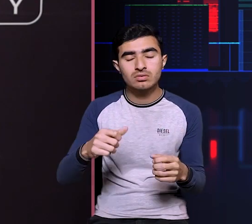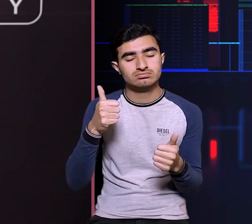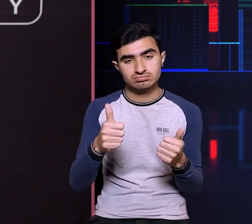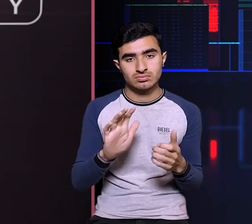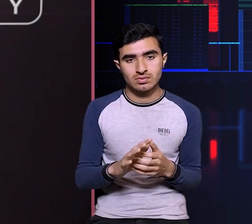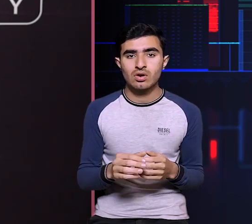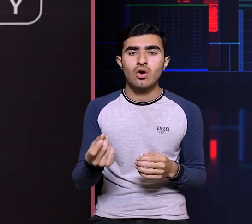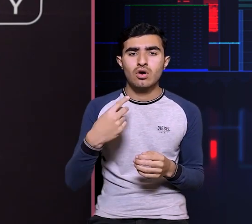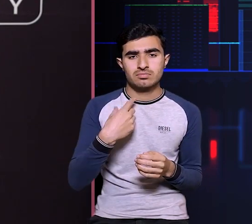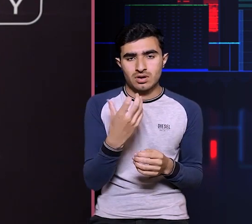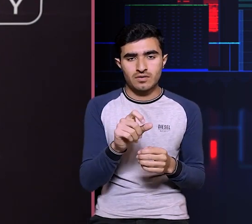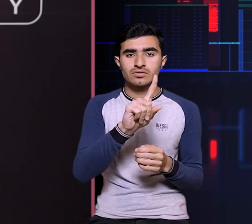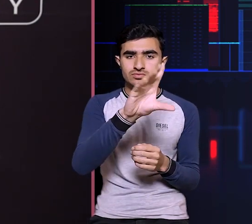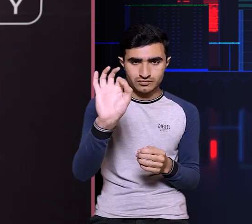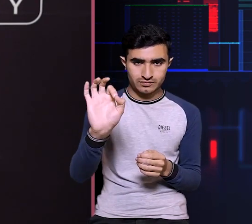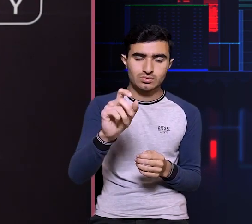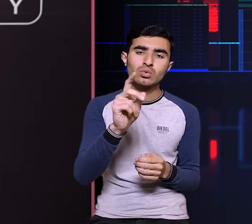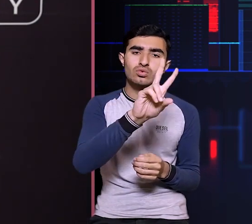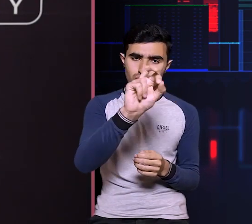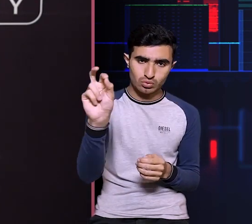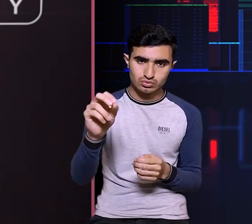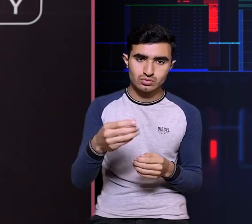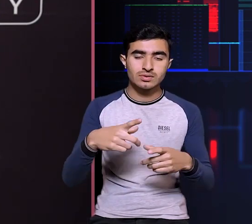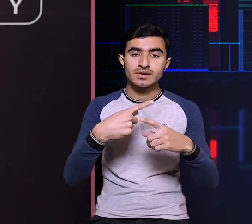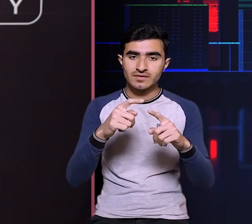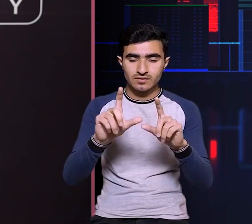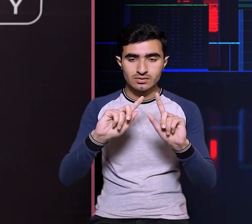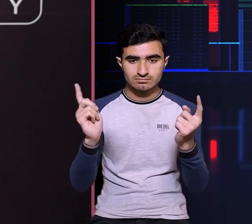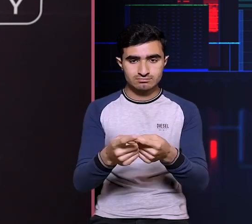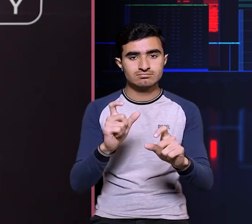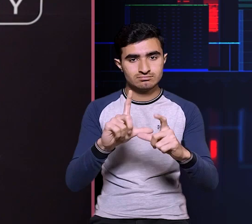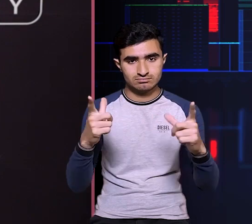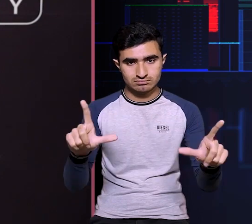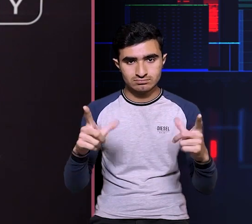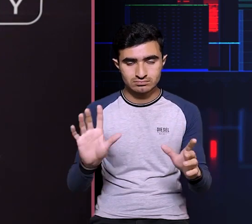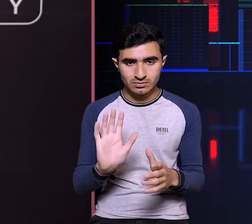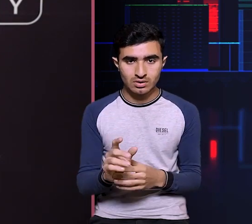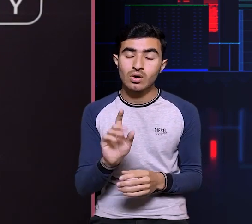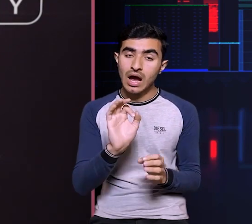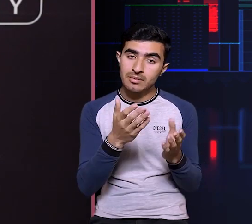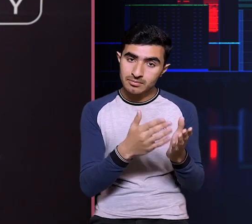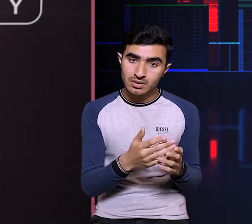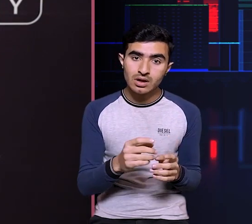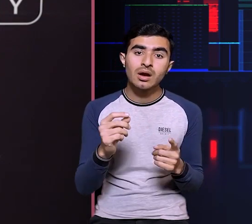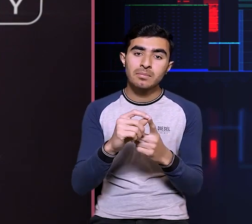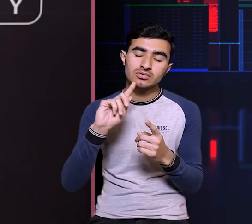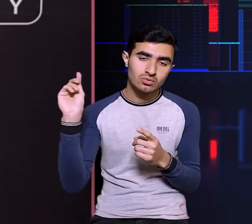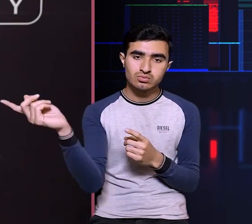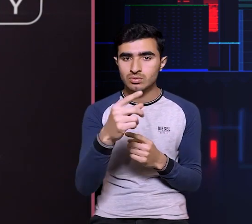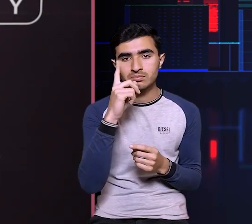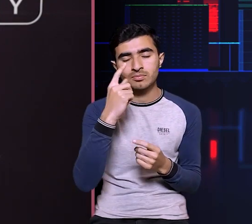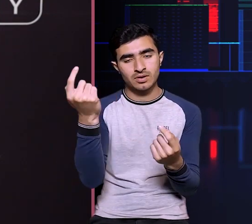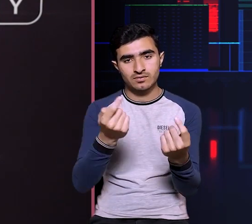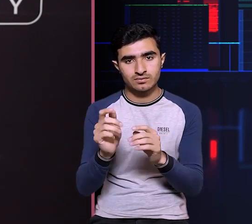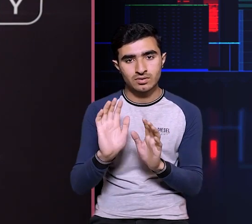इसमें भी पूरे पाकिस्तान से ख़वातीन आती हैं और हर शोबे से आती हैं और हर लेवल की आती हैं। सिर्फ ये नहीं है कि बहुत